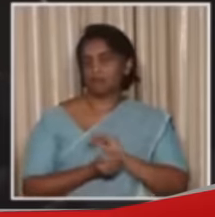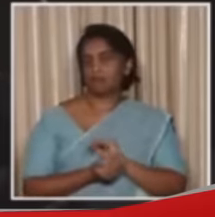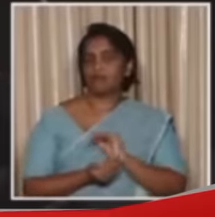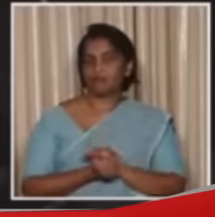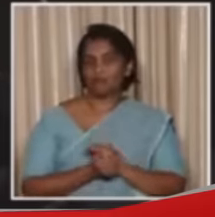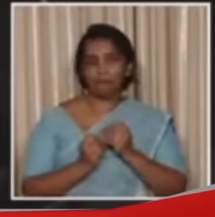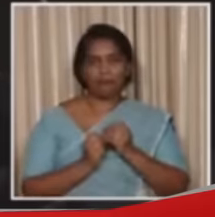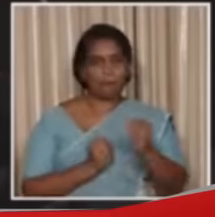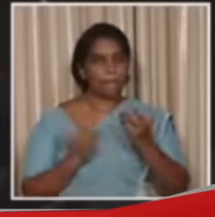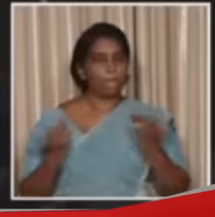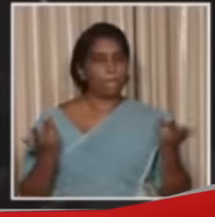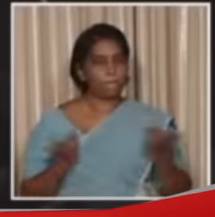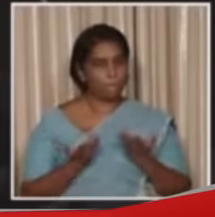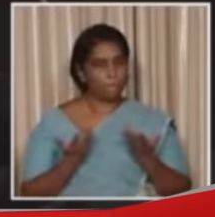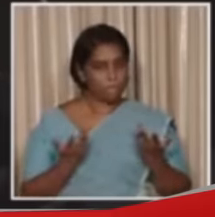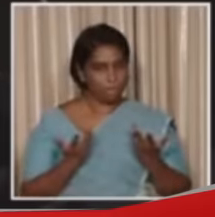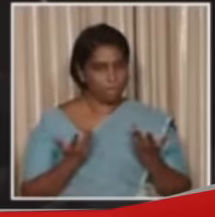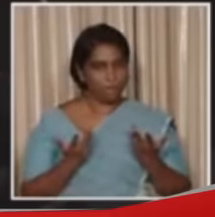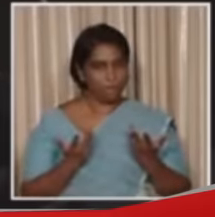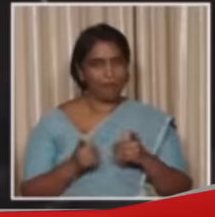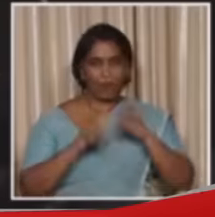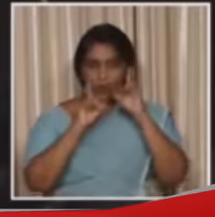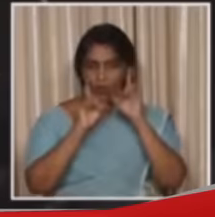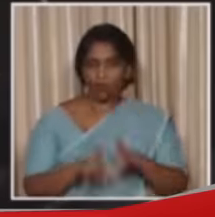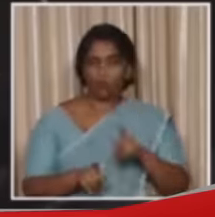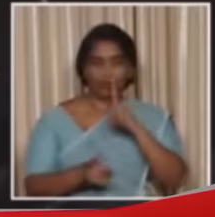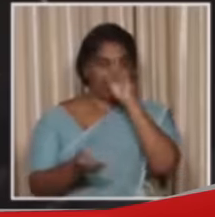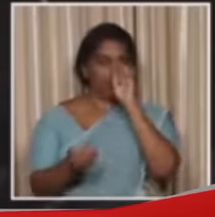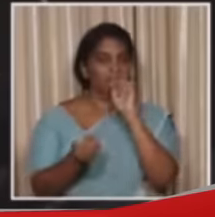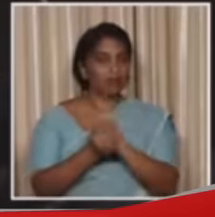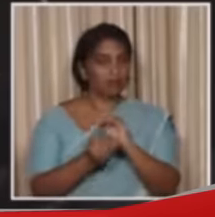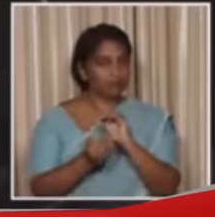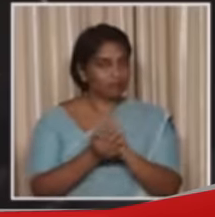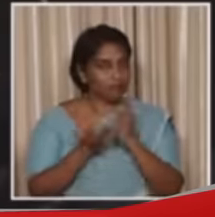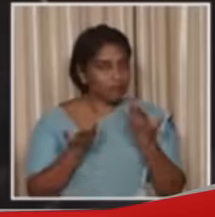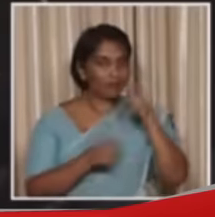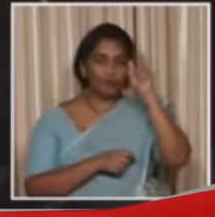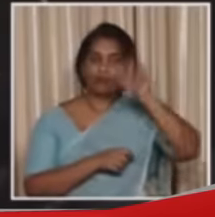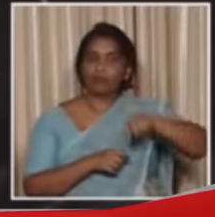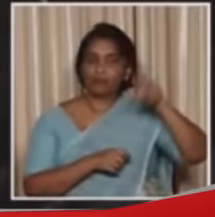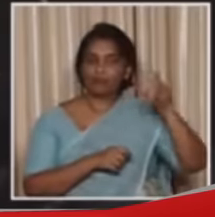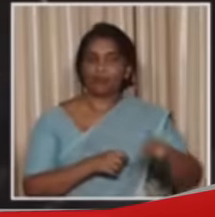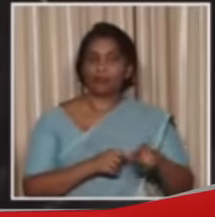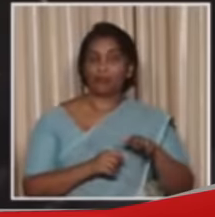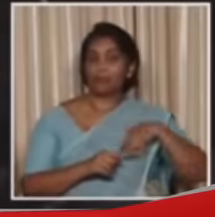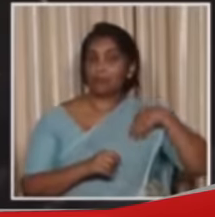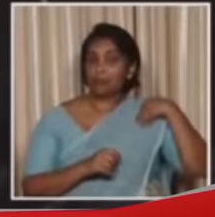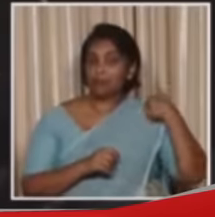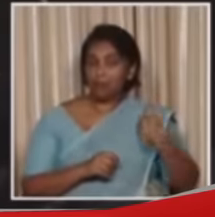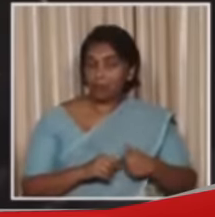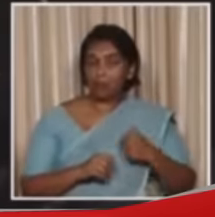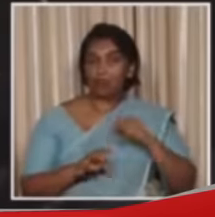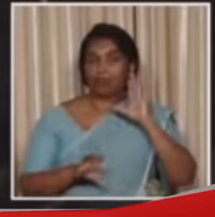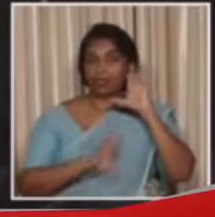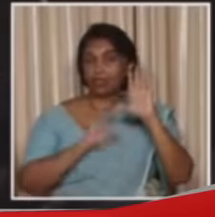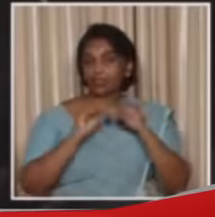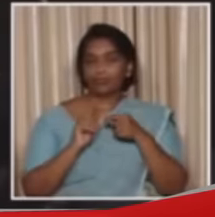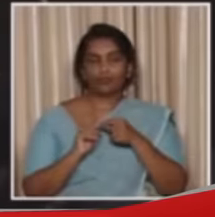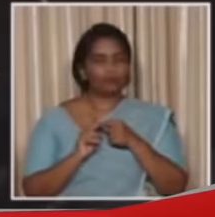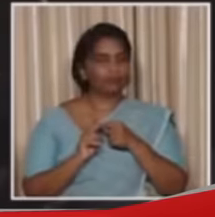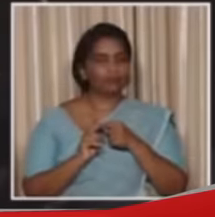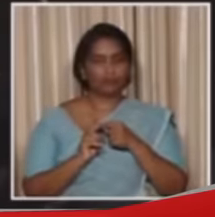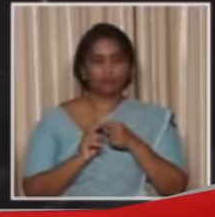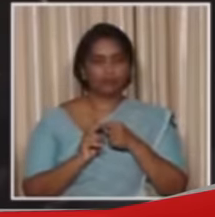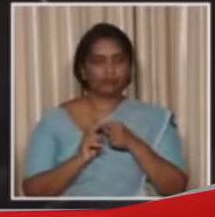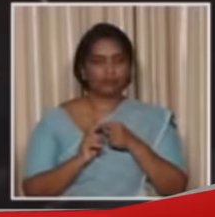කරගන්න බැරි ඒකවත් ආරක්ෂා කරන්න බැරි අය ඒකේ මූලික හර ධර්මවත්